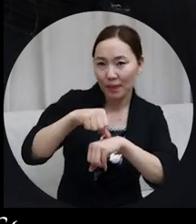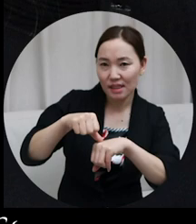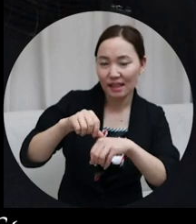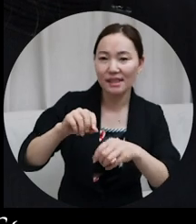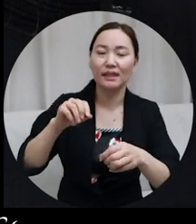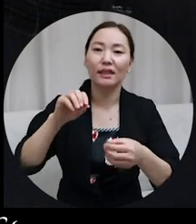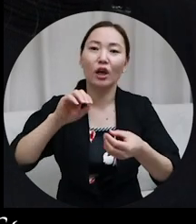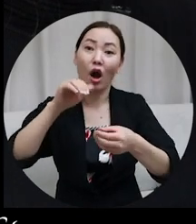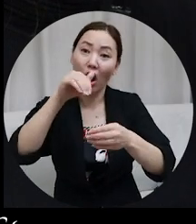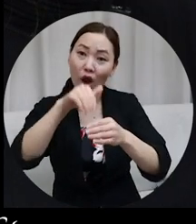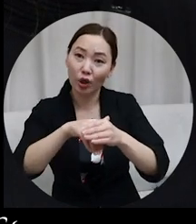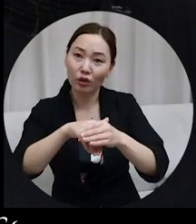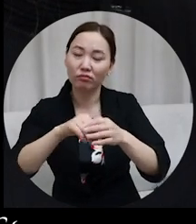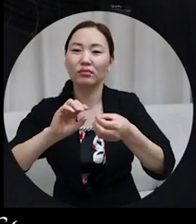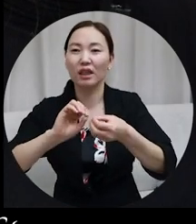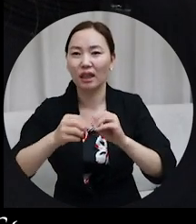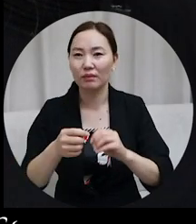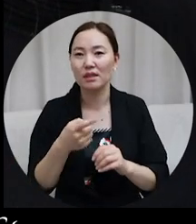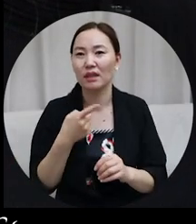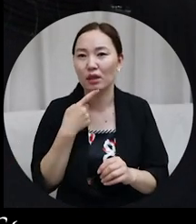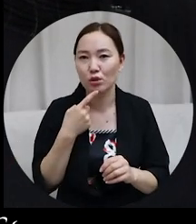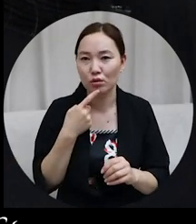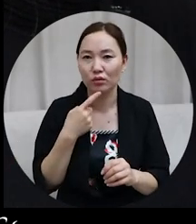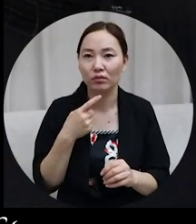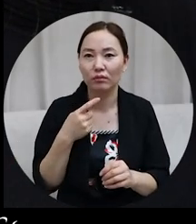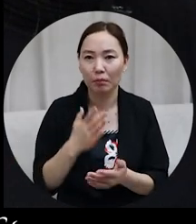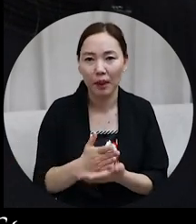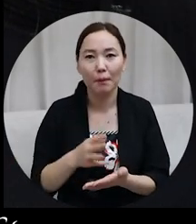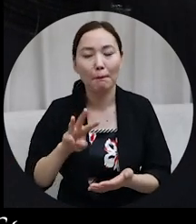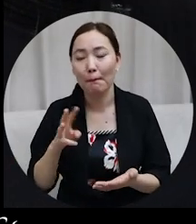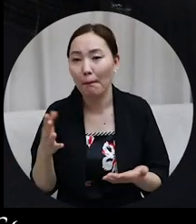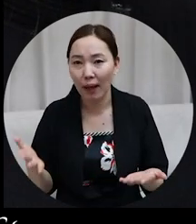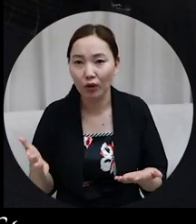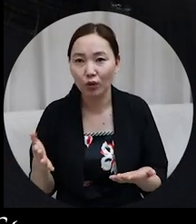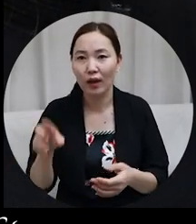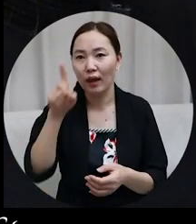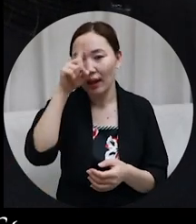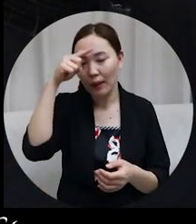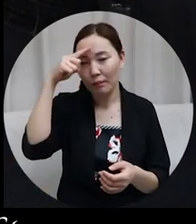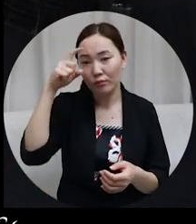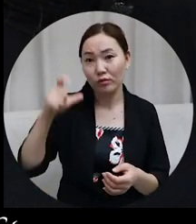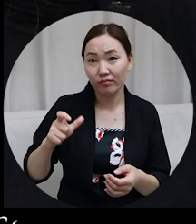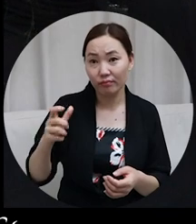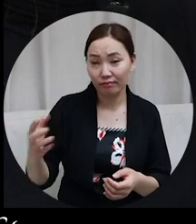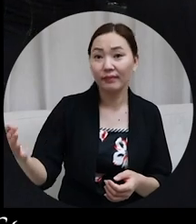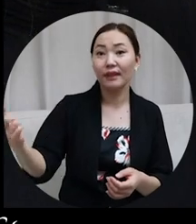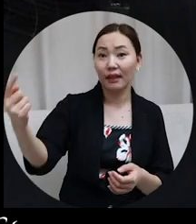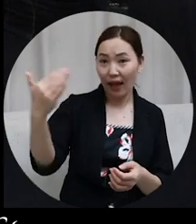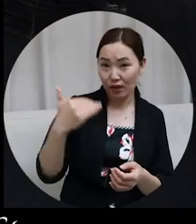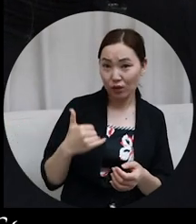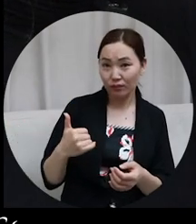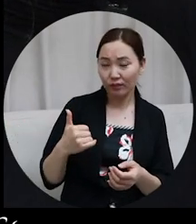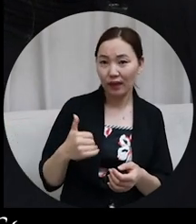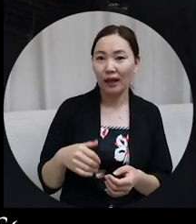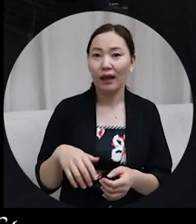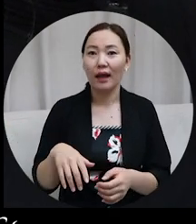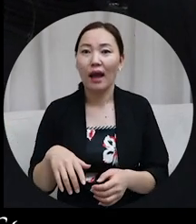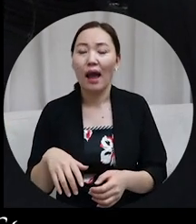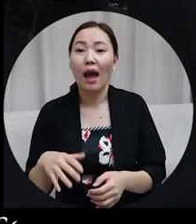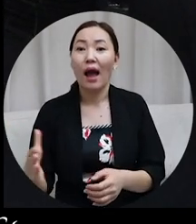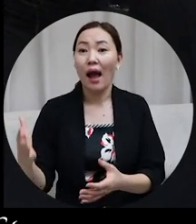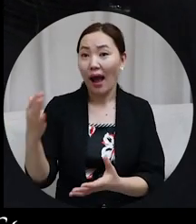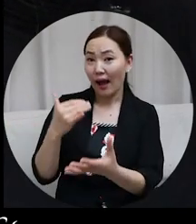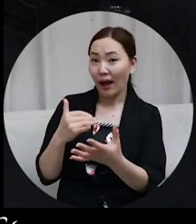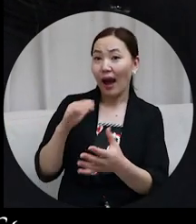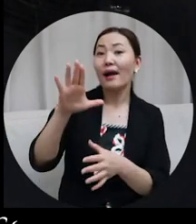тийм хүмүүс бол ер нь амьс заслан хийхэд бас төвөгтэй л юм биш үгаа тийм тэгээд нөгөө эн чинь орж